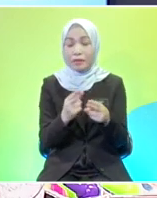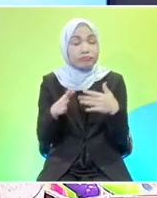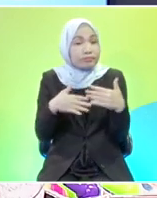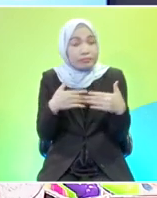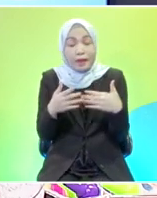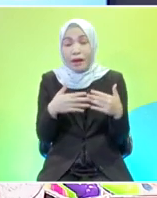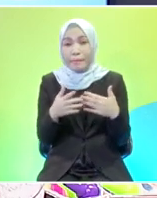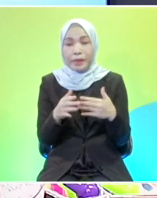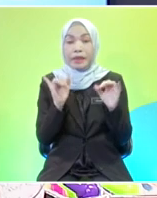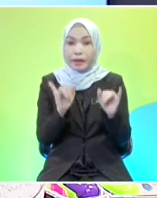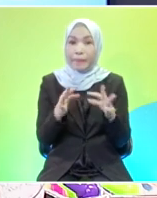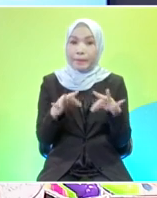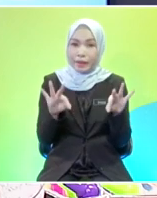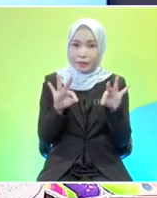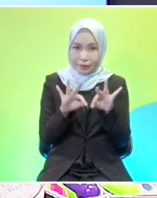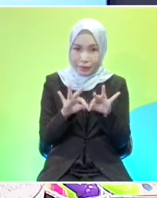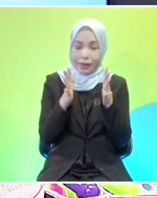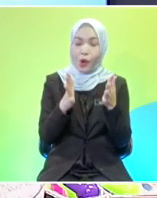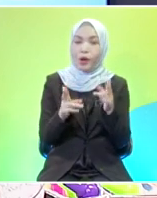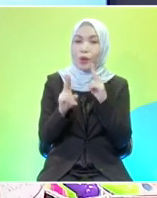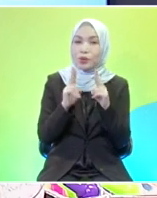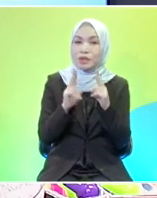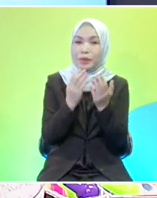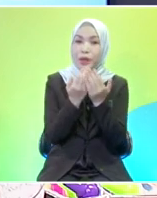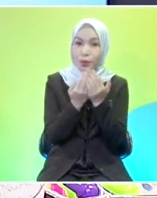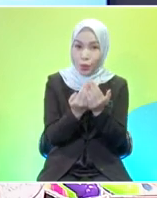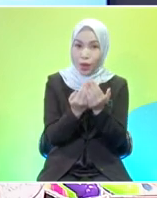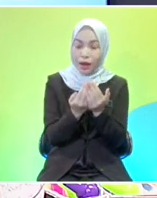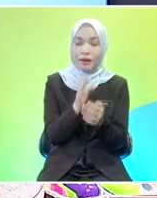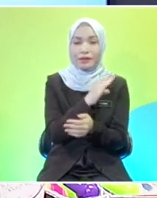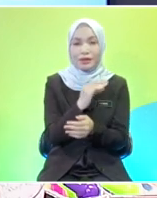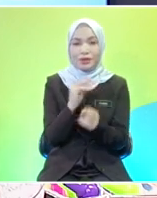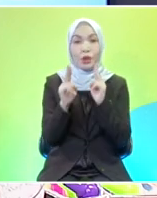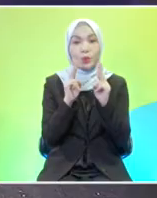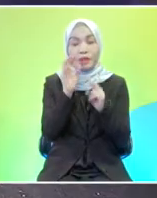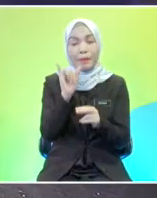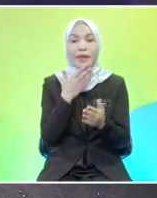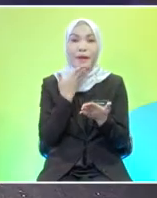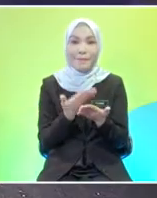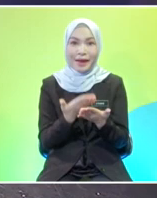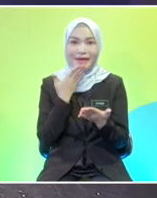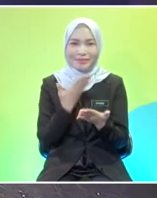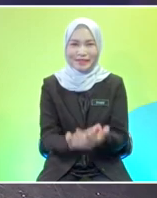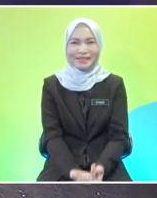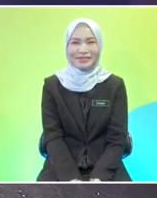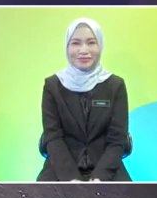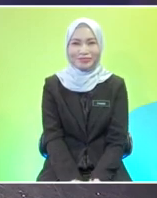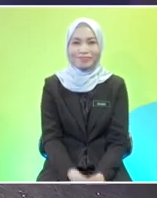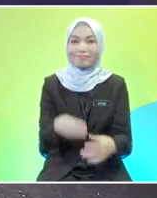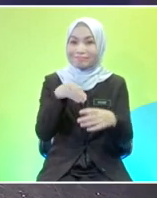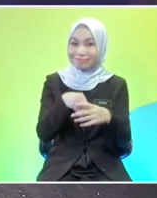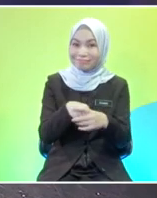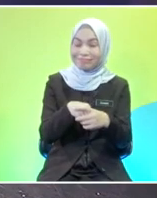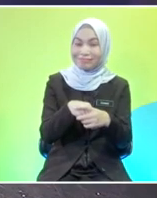doa ucapan yang baik kadang-kadang sekarang ini bila pagi ucapan dalam social